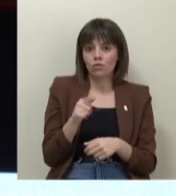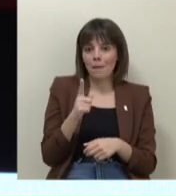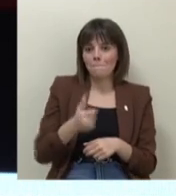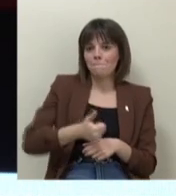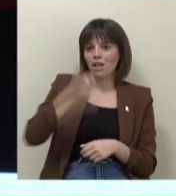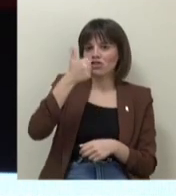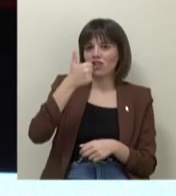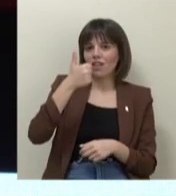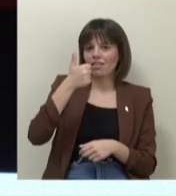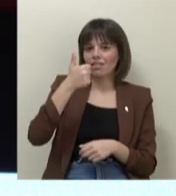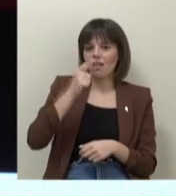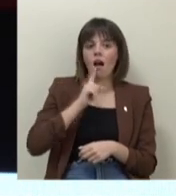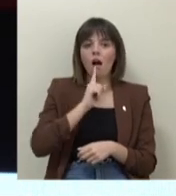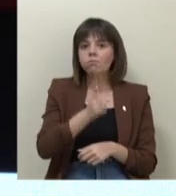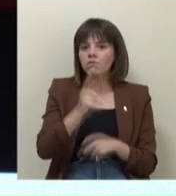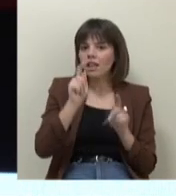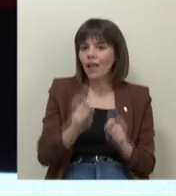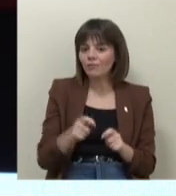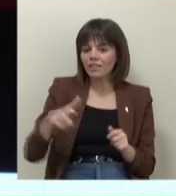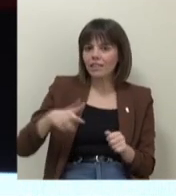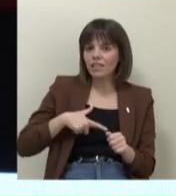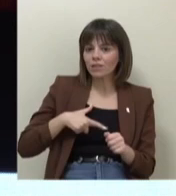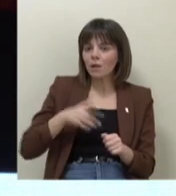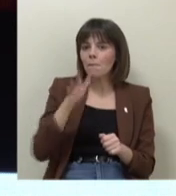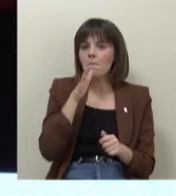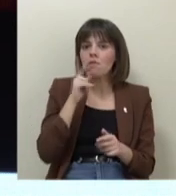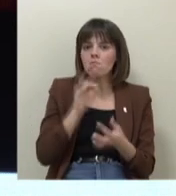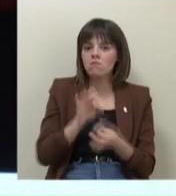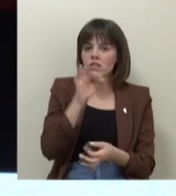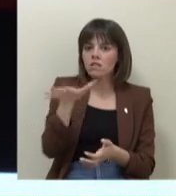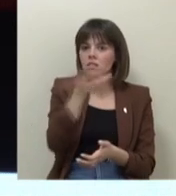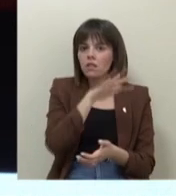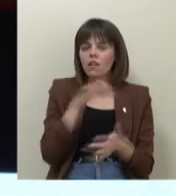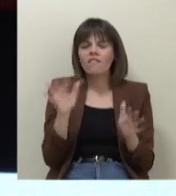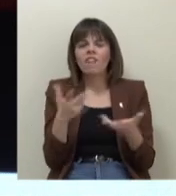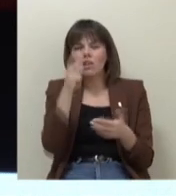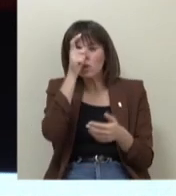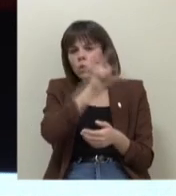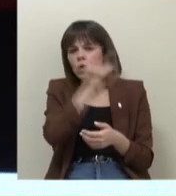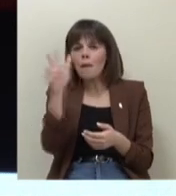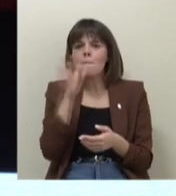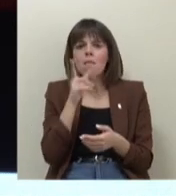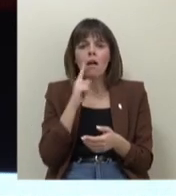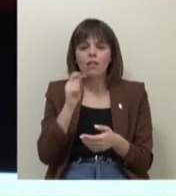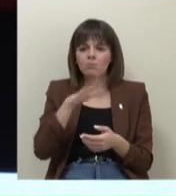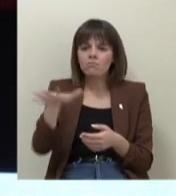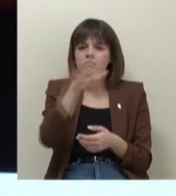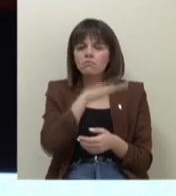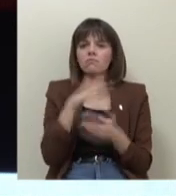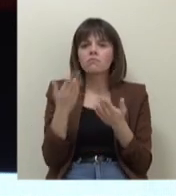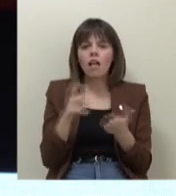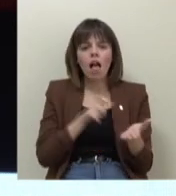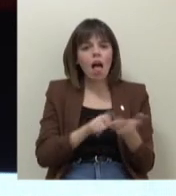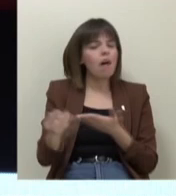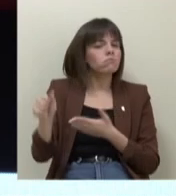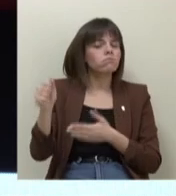başkan talimat versin, İzmir'deki bilim adamları veya herhangi Türkiye'nin bilim adamları